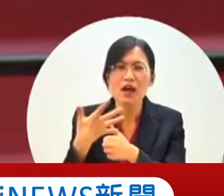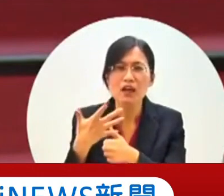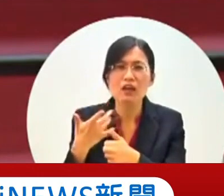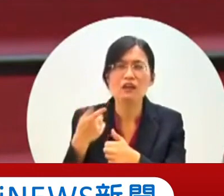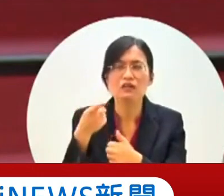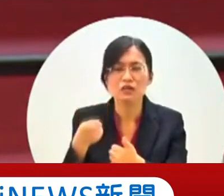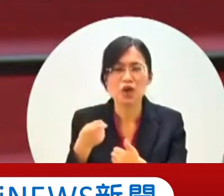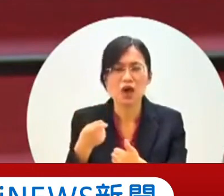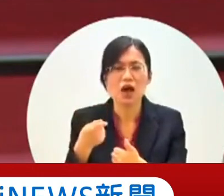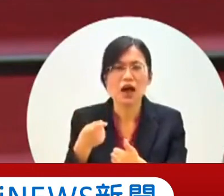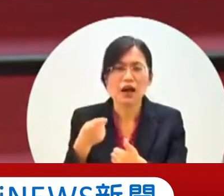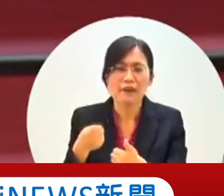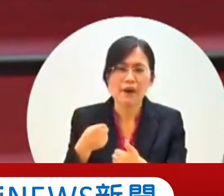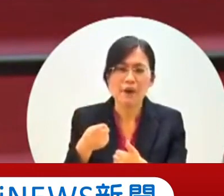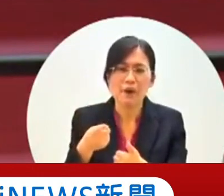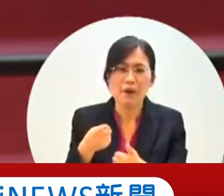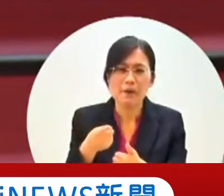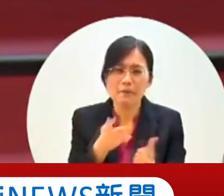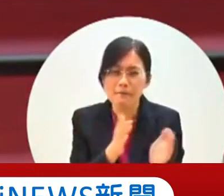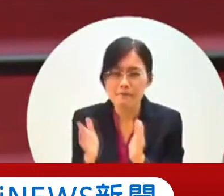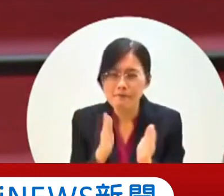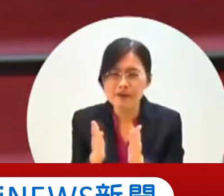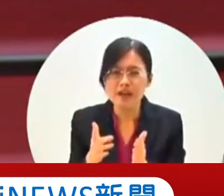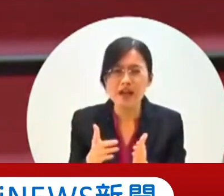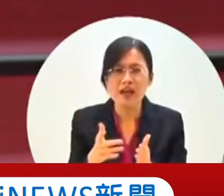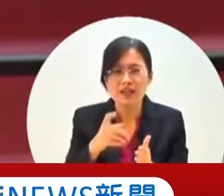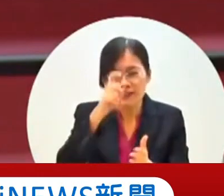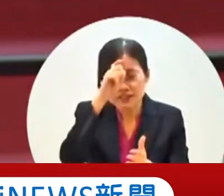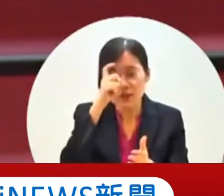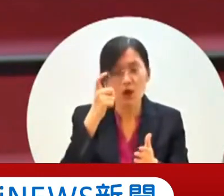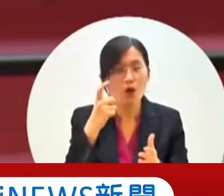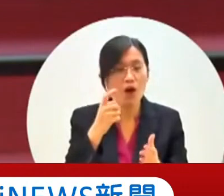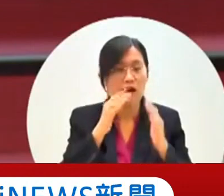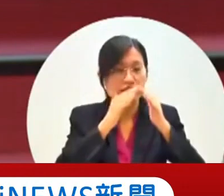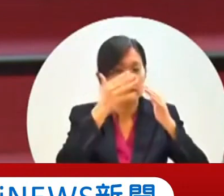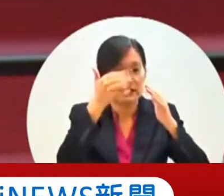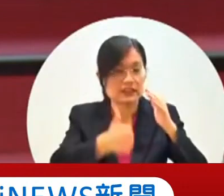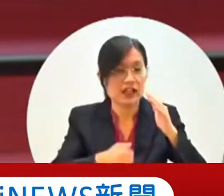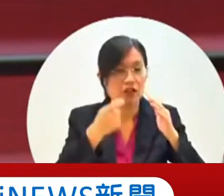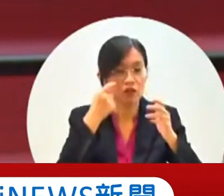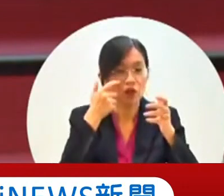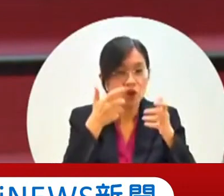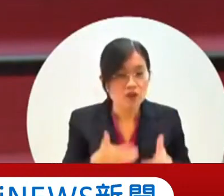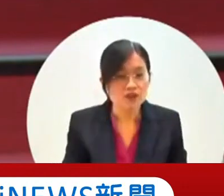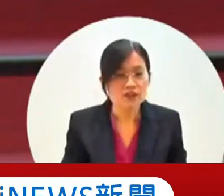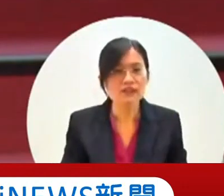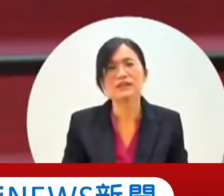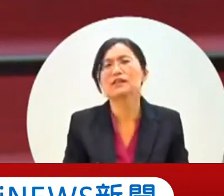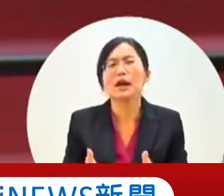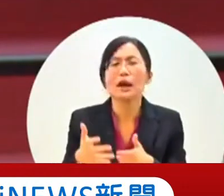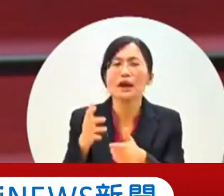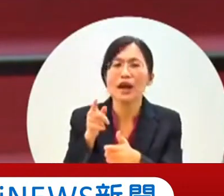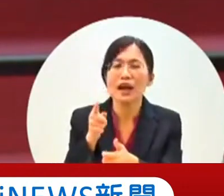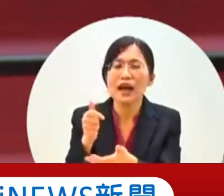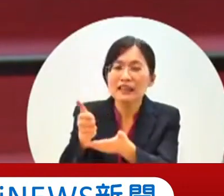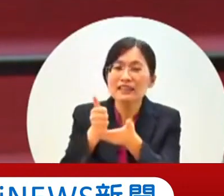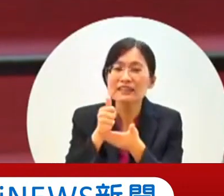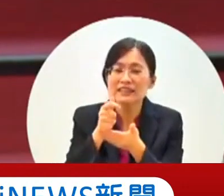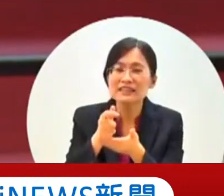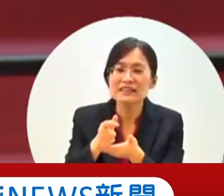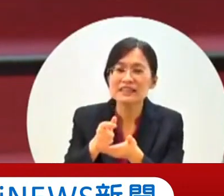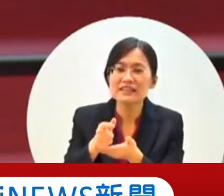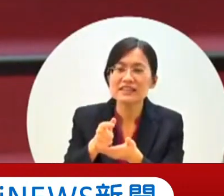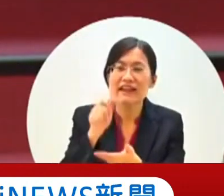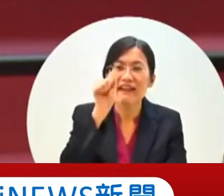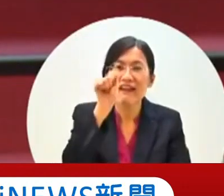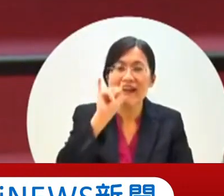团队能重视高雄少子化、台湾少子化的问题，请他撰写一篇文